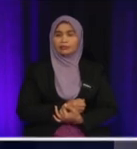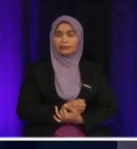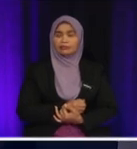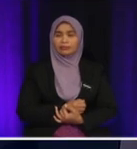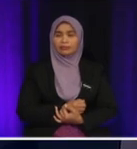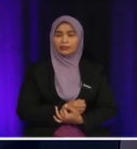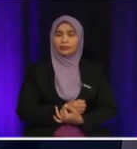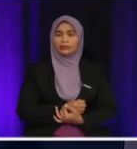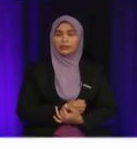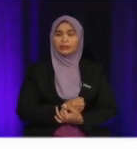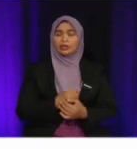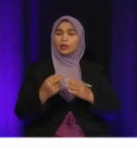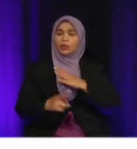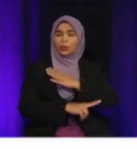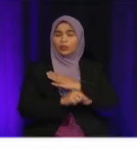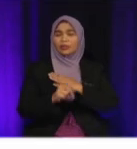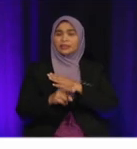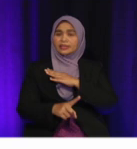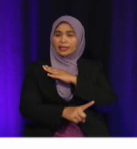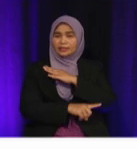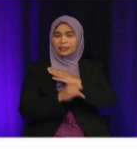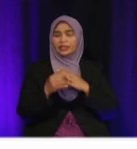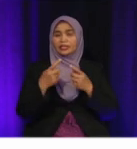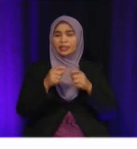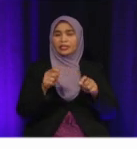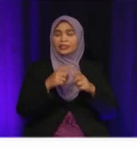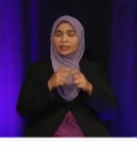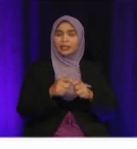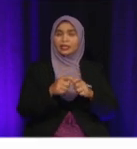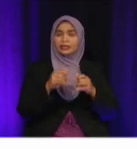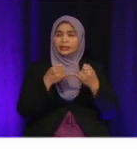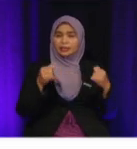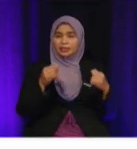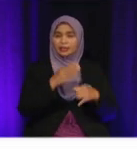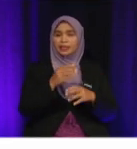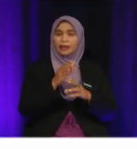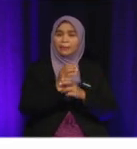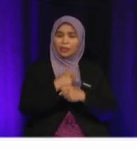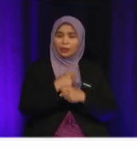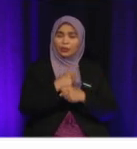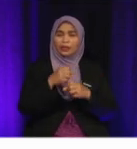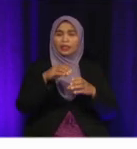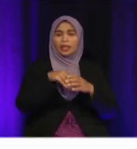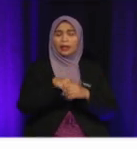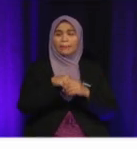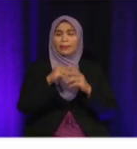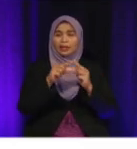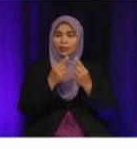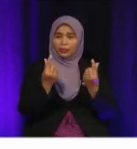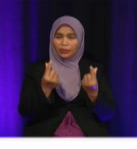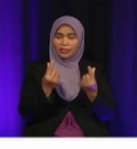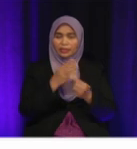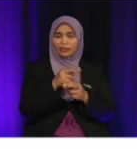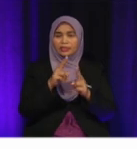betul tak jawapannya ni. Hukuman kesesaan yang telah ditetapkan jenis dan bentuknya di dalam Al-Quran. Ingat, yang pertama mandatorinya